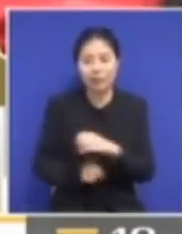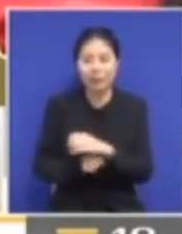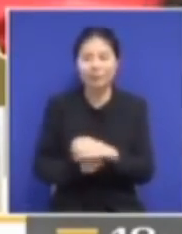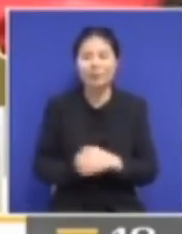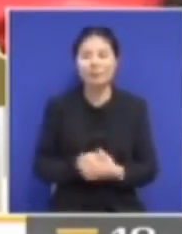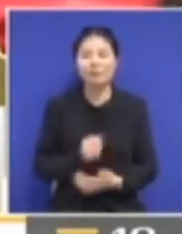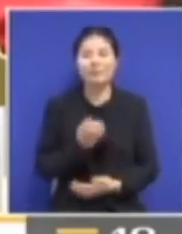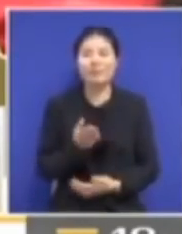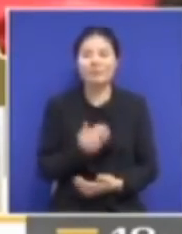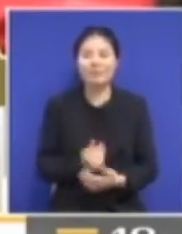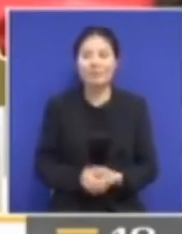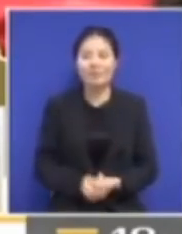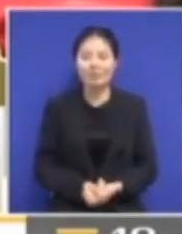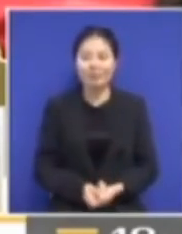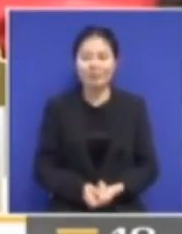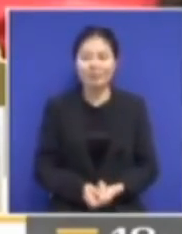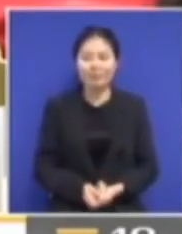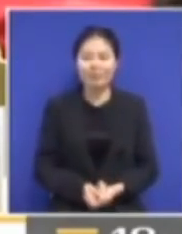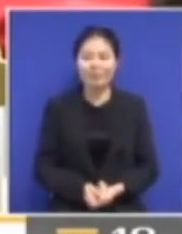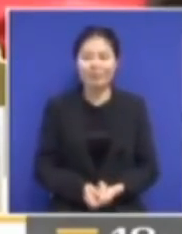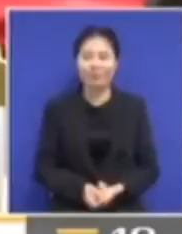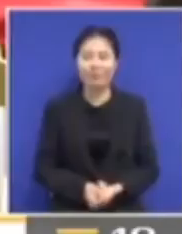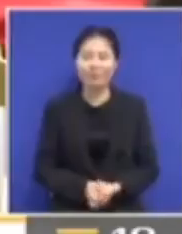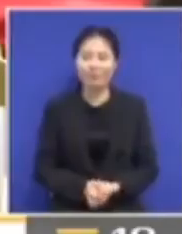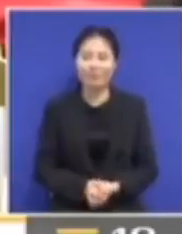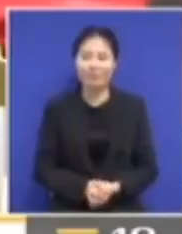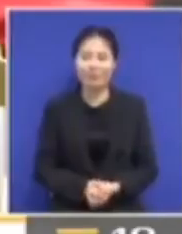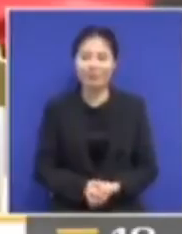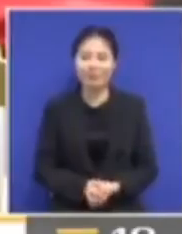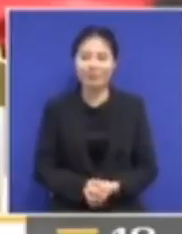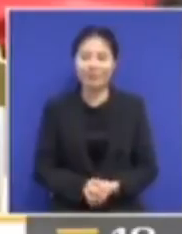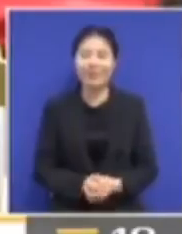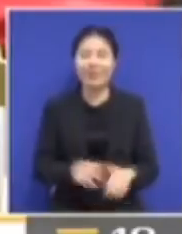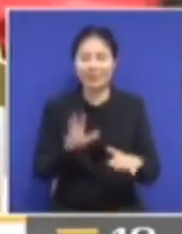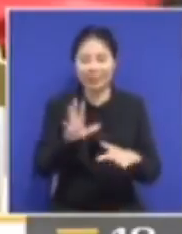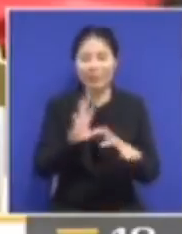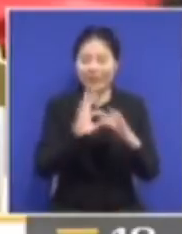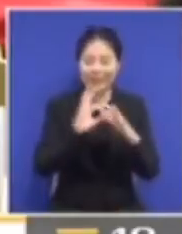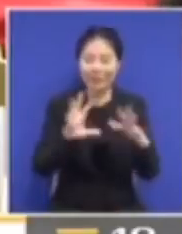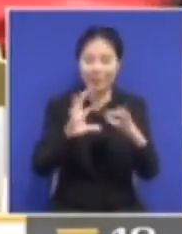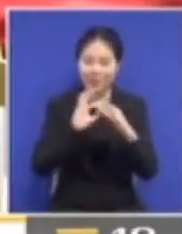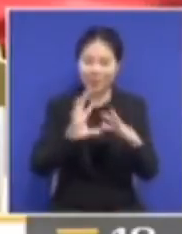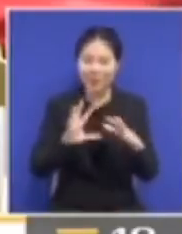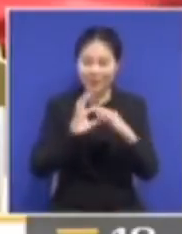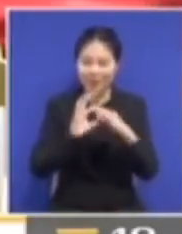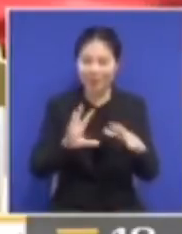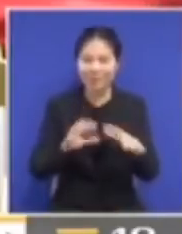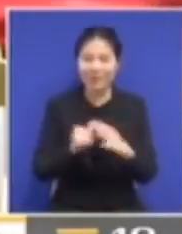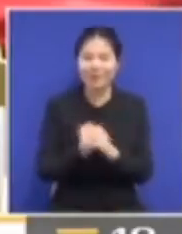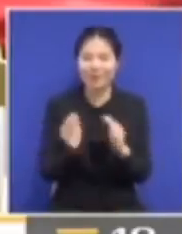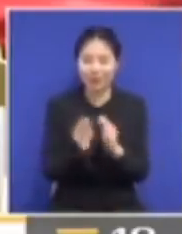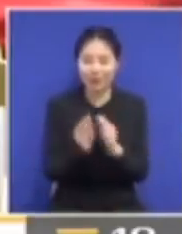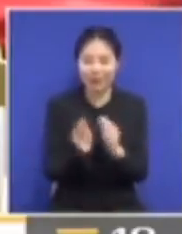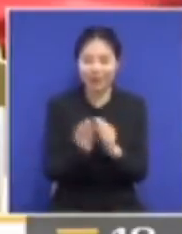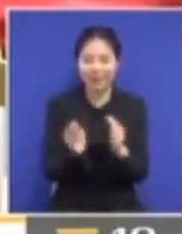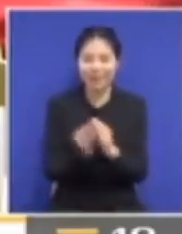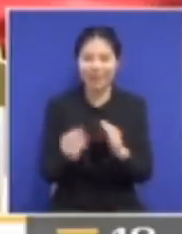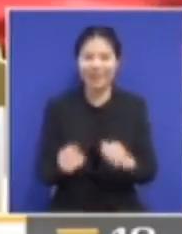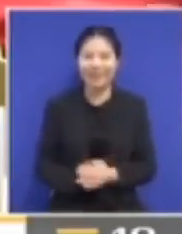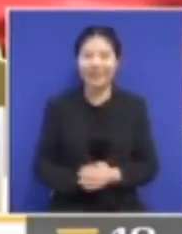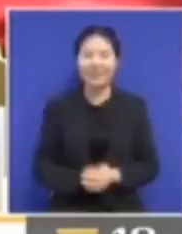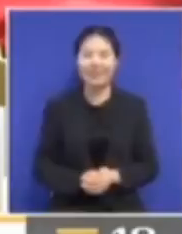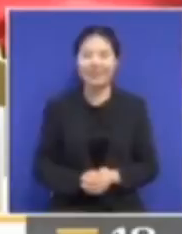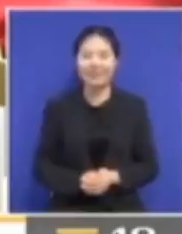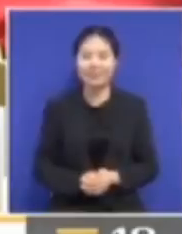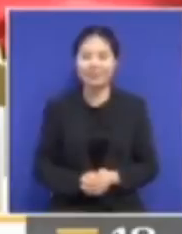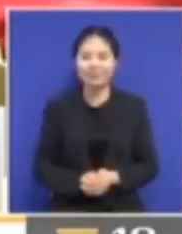ครับเอ้านะครับเกี่ยวไม่เกี่ยวผมว่าเกี่ยวนะฮะ เกี่ยวกับท่านครับ นะครับผมว่าเกี่ยวแ